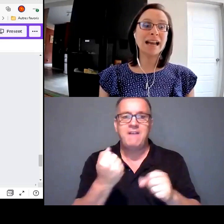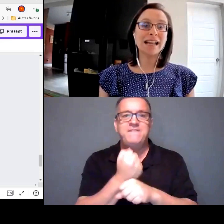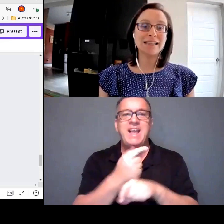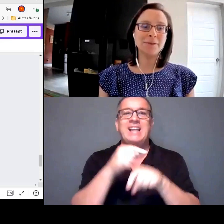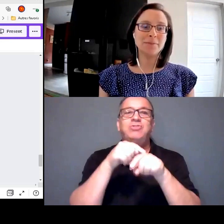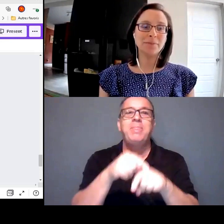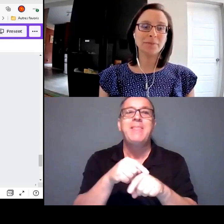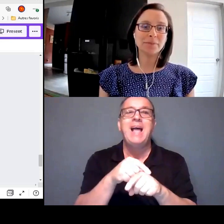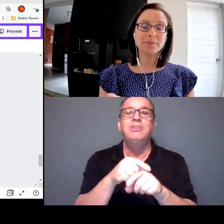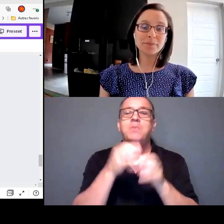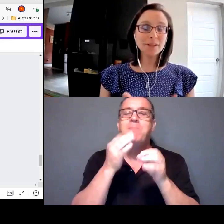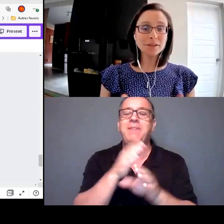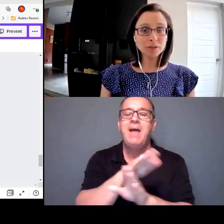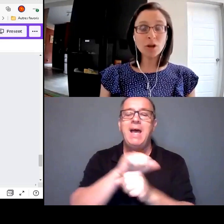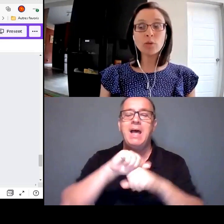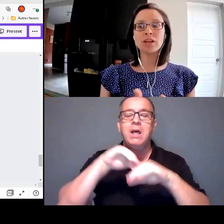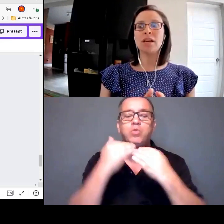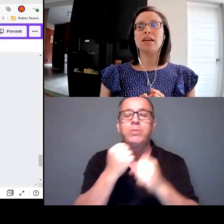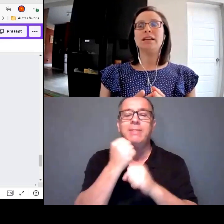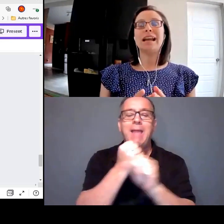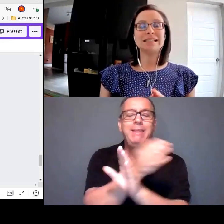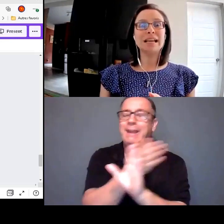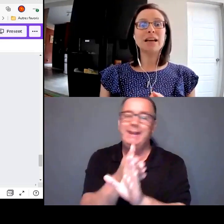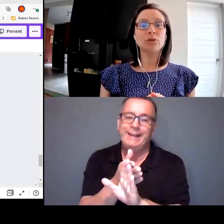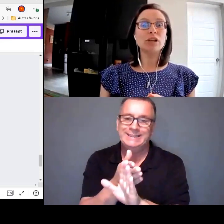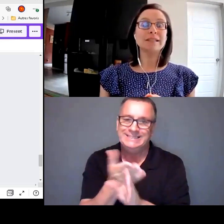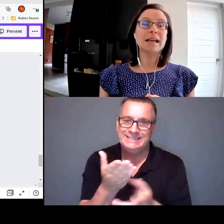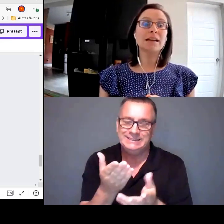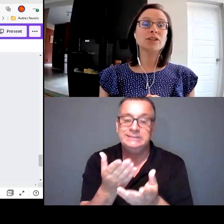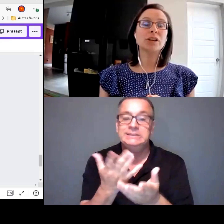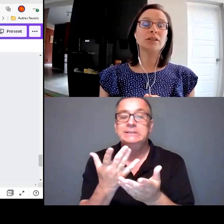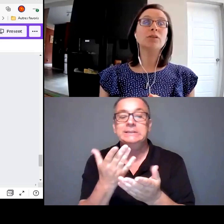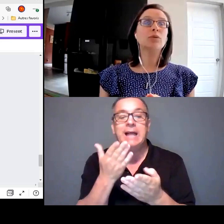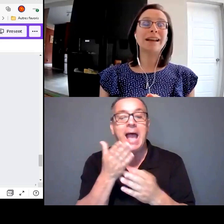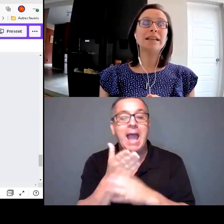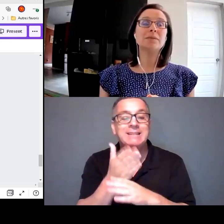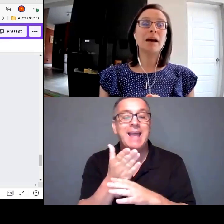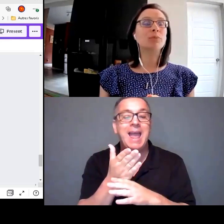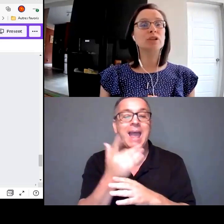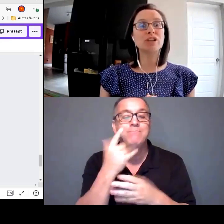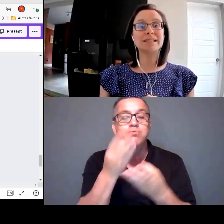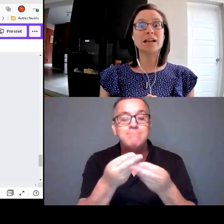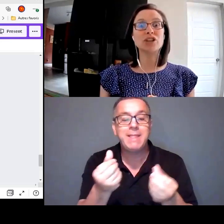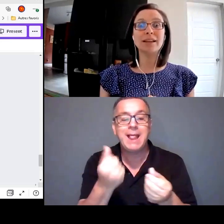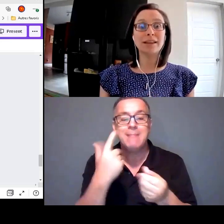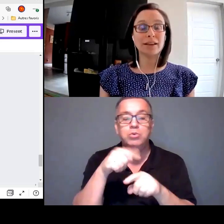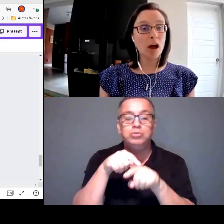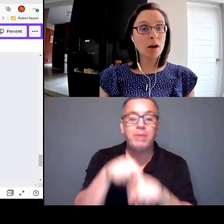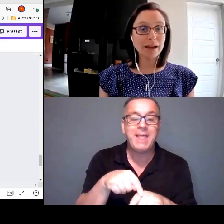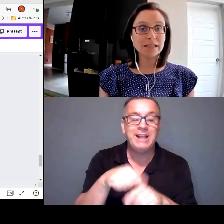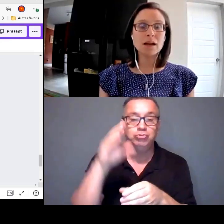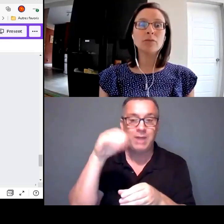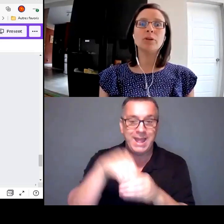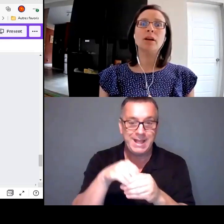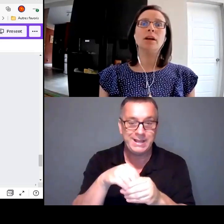à l'année. Donc, l'accès au jardinage, à l'équipement pour le jardinage intérieur,